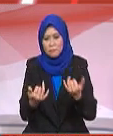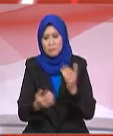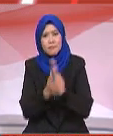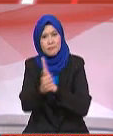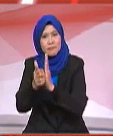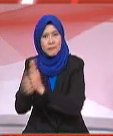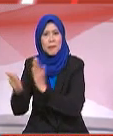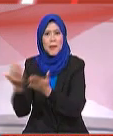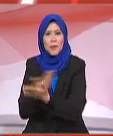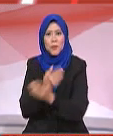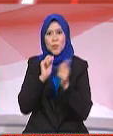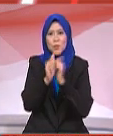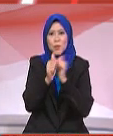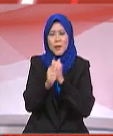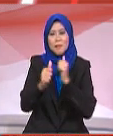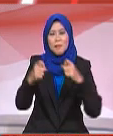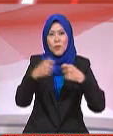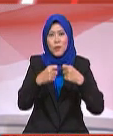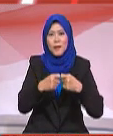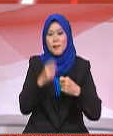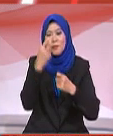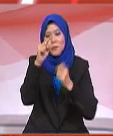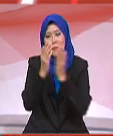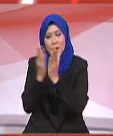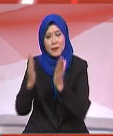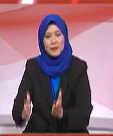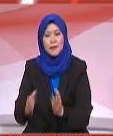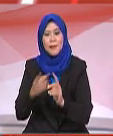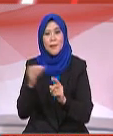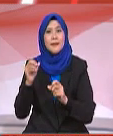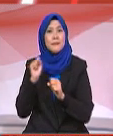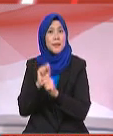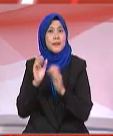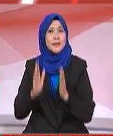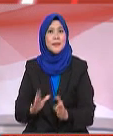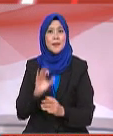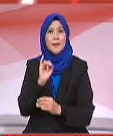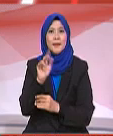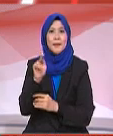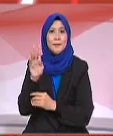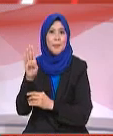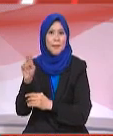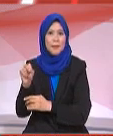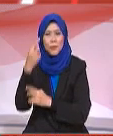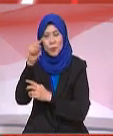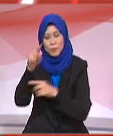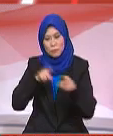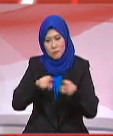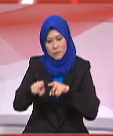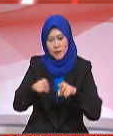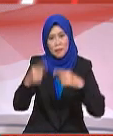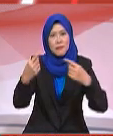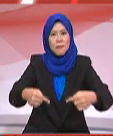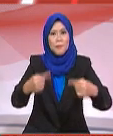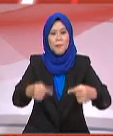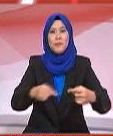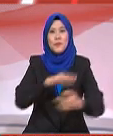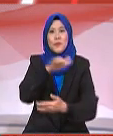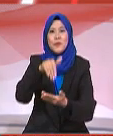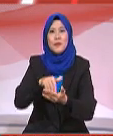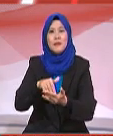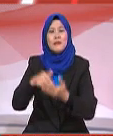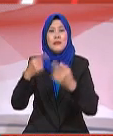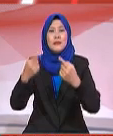dalam sukan elektronik dalam kalangan pelajar dan kakitangan IKBN Kuala Perlis untuk bersaing di peringkat antara pusat pengajian tinggi yang